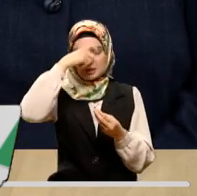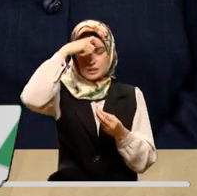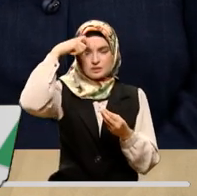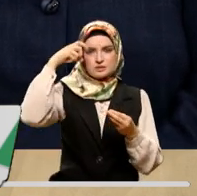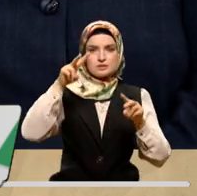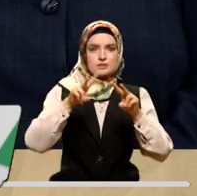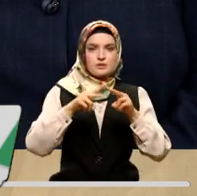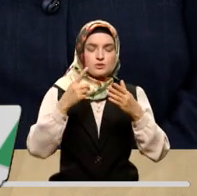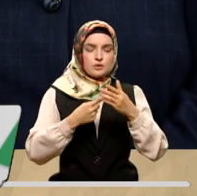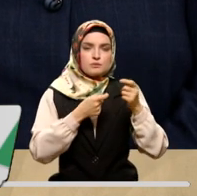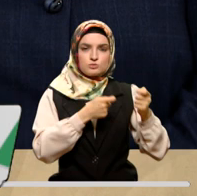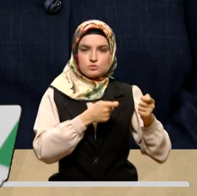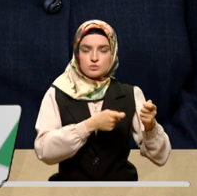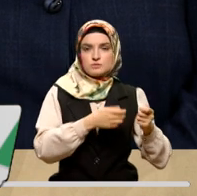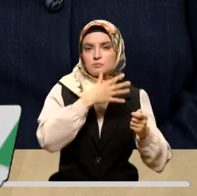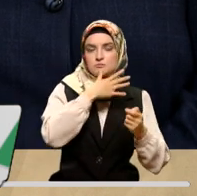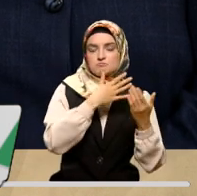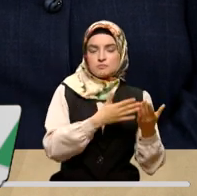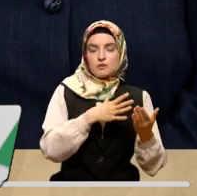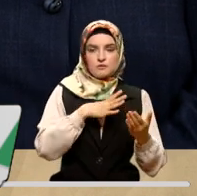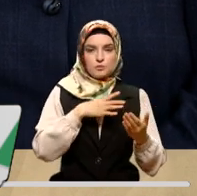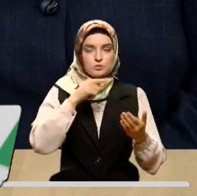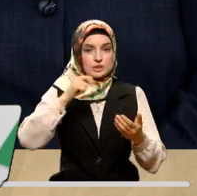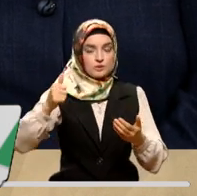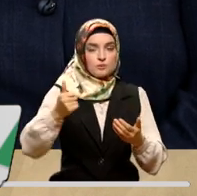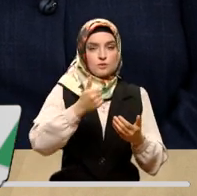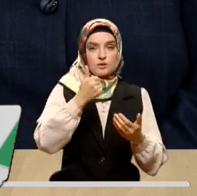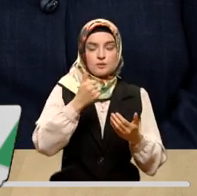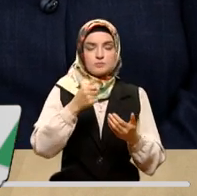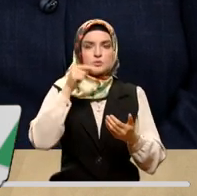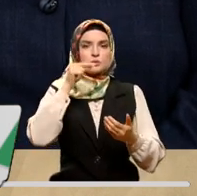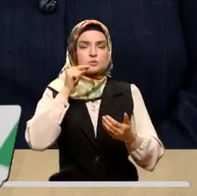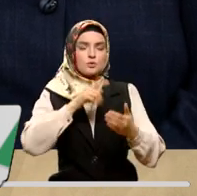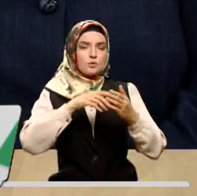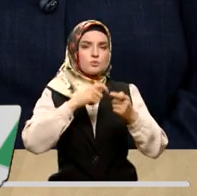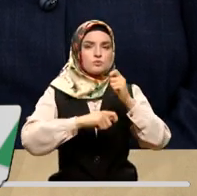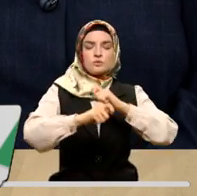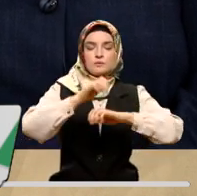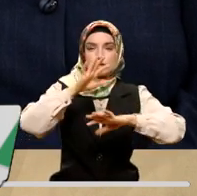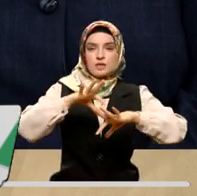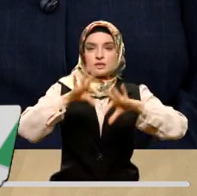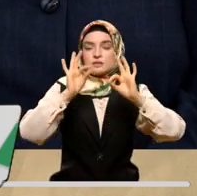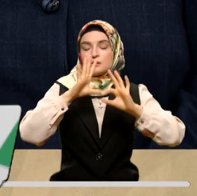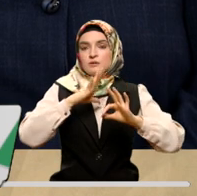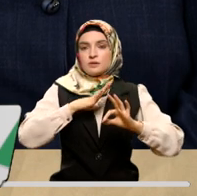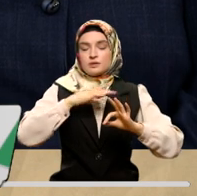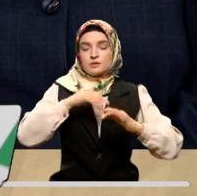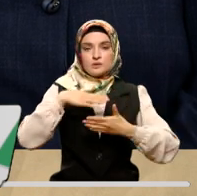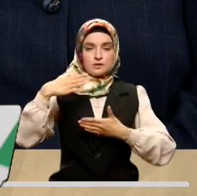kurslarımızdan tecrübeli olanlar var. Bunları da önemseyerek uygulama esaslarımızı hazırladık.